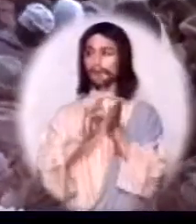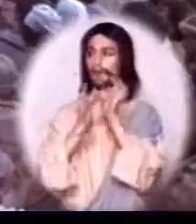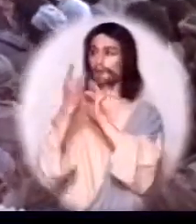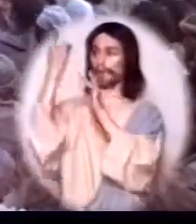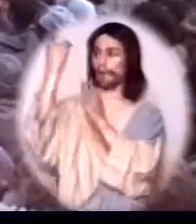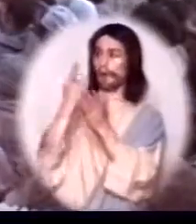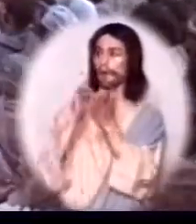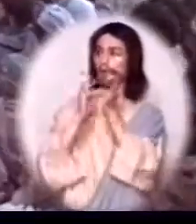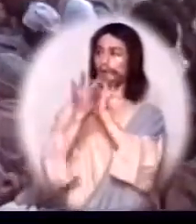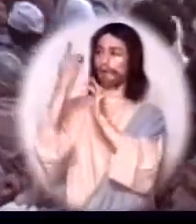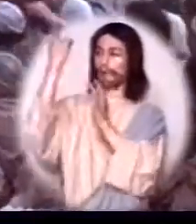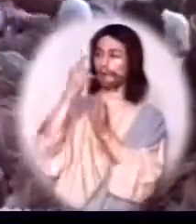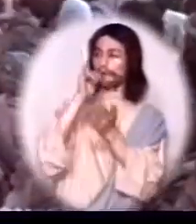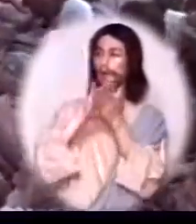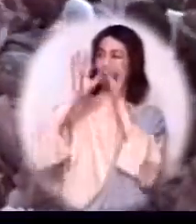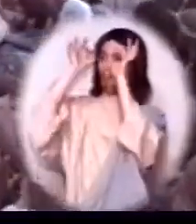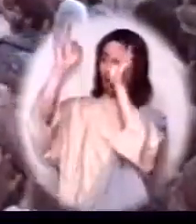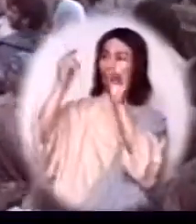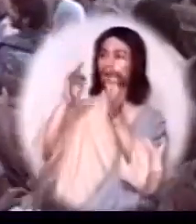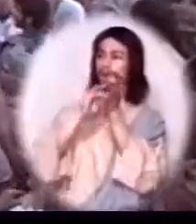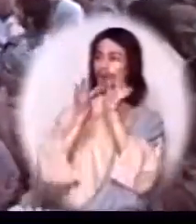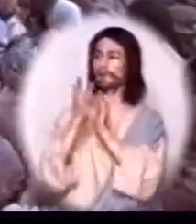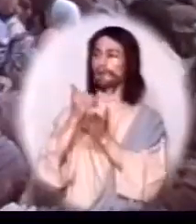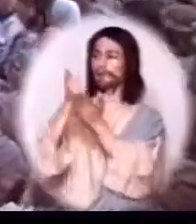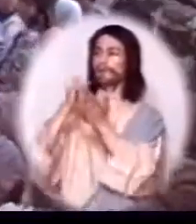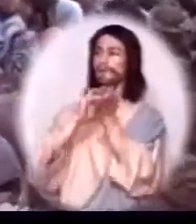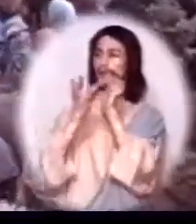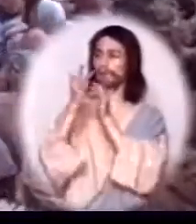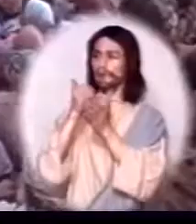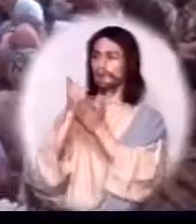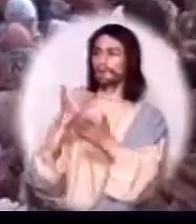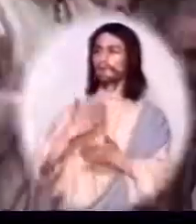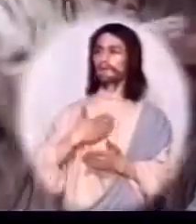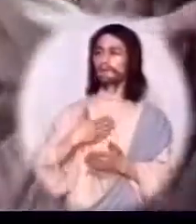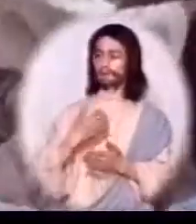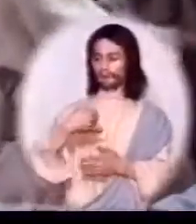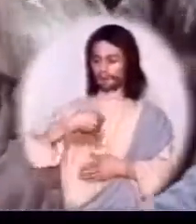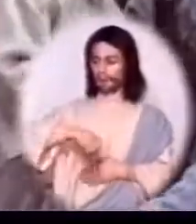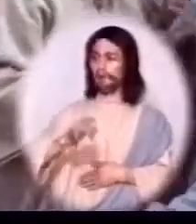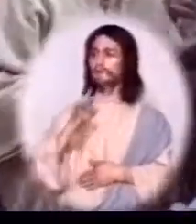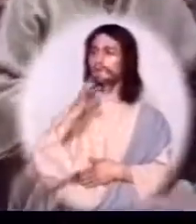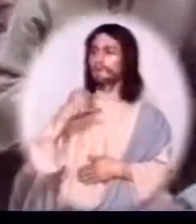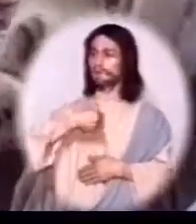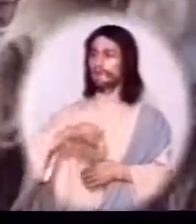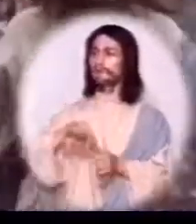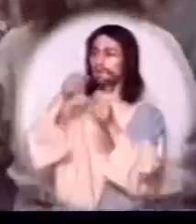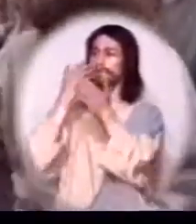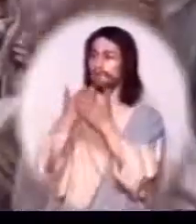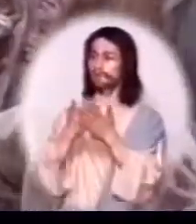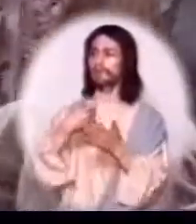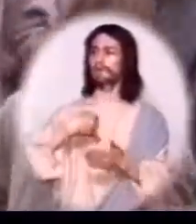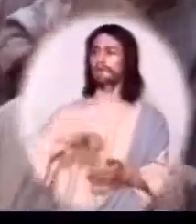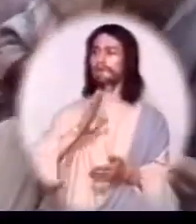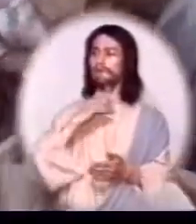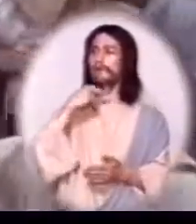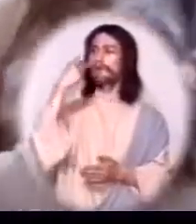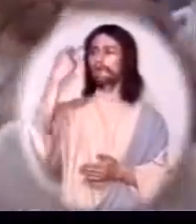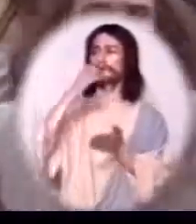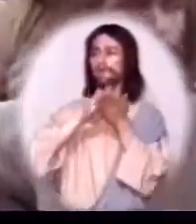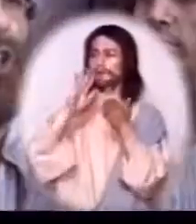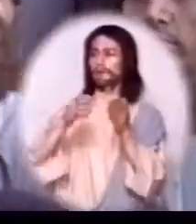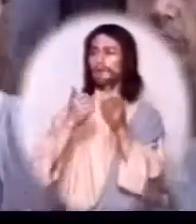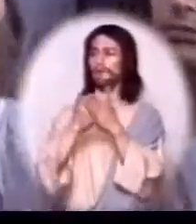그가 오고 있다. 그가 여기 있다. 보라. 예수님, 예수님. 배우의 동 딸을 구해주세요. 주님. 그애는